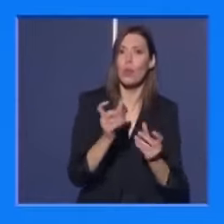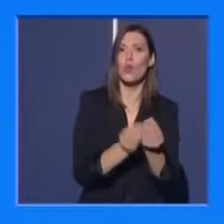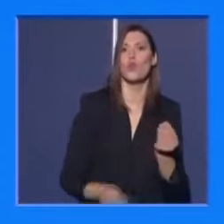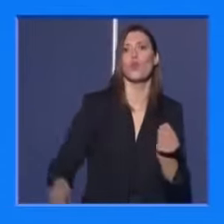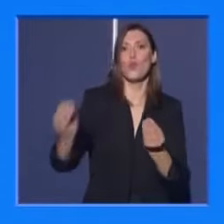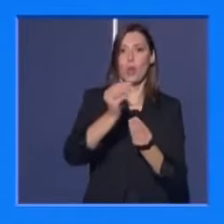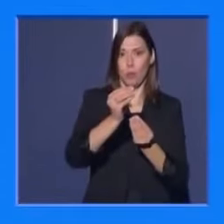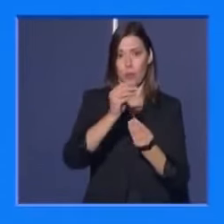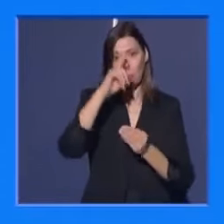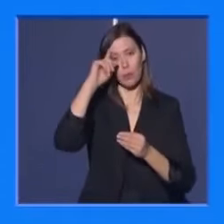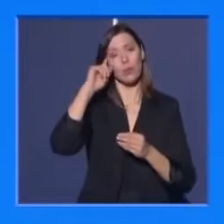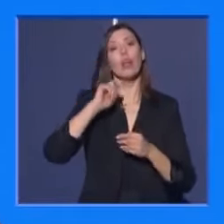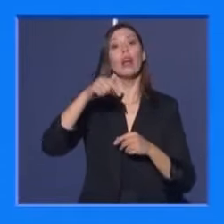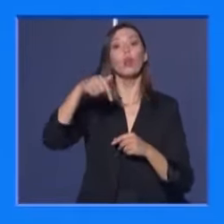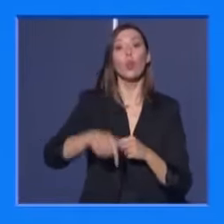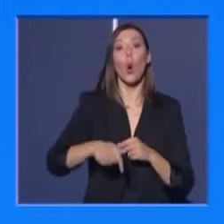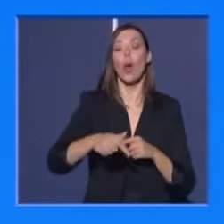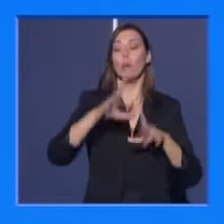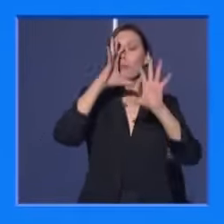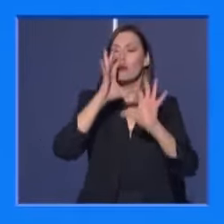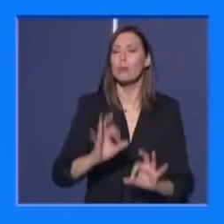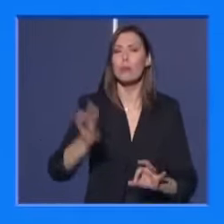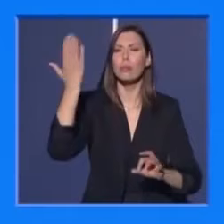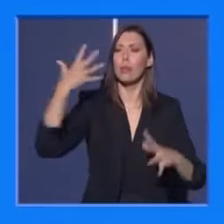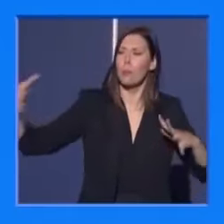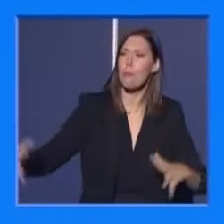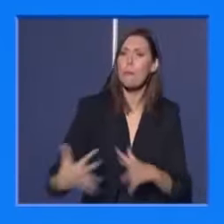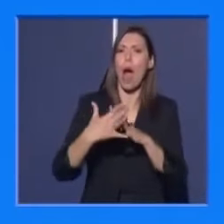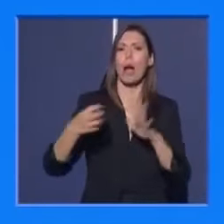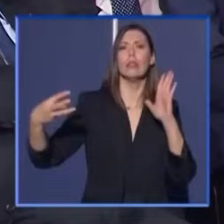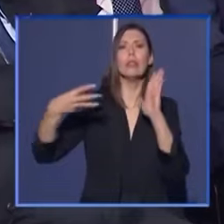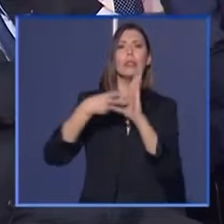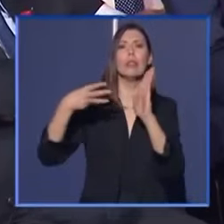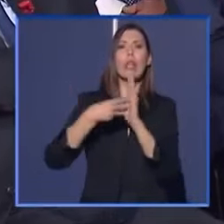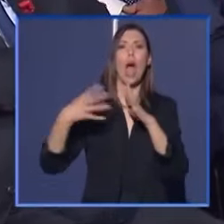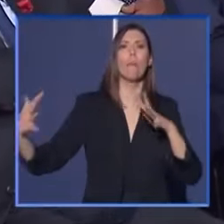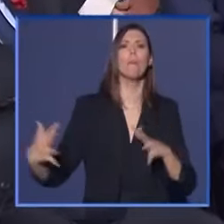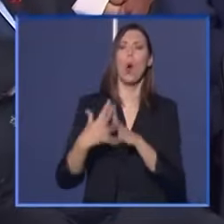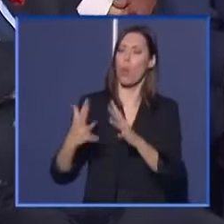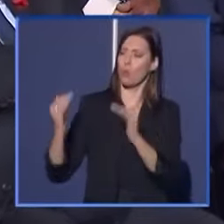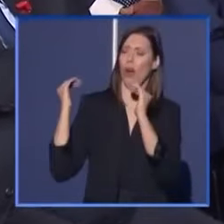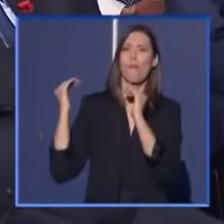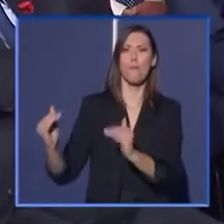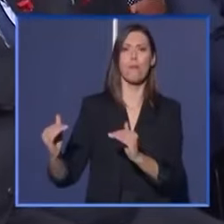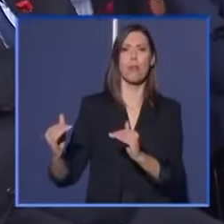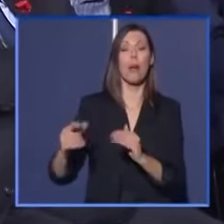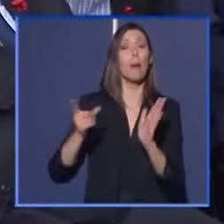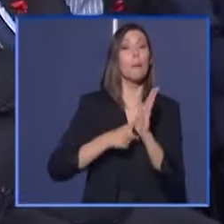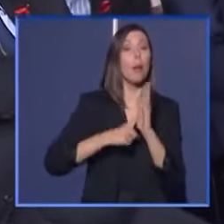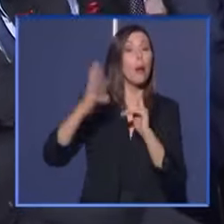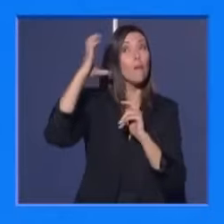περισσότεροι. Παρά το γεγονός ότι τότε μένονταν ο πόλεμος στη Συρία. Σας θυμίζω ότι μετά το